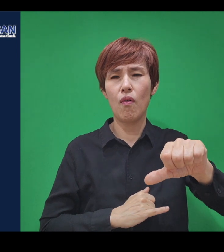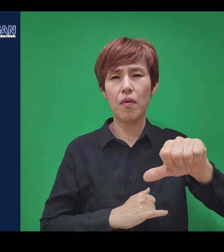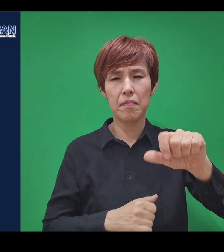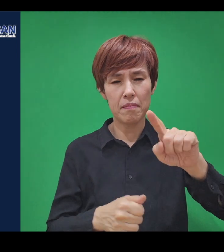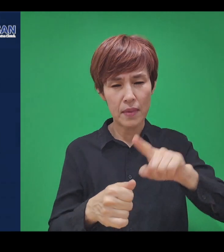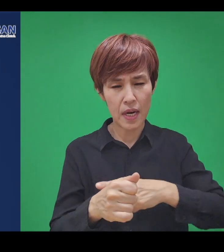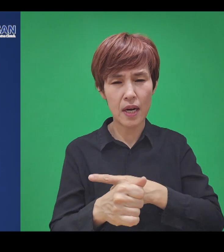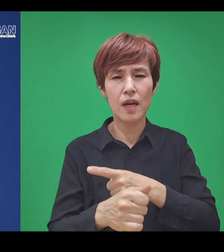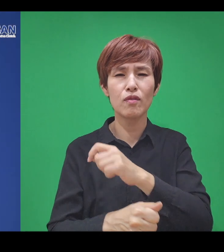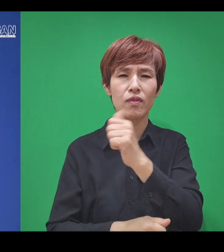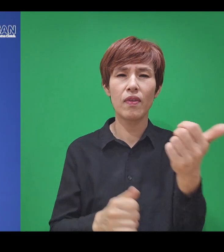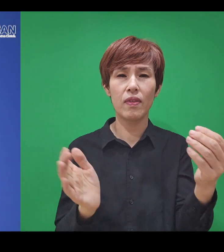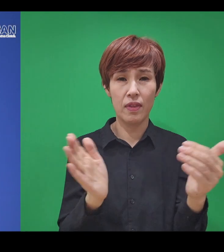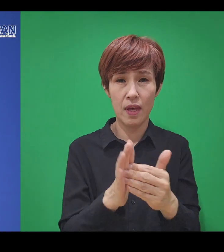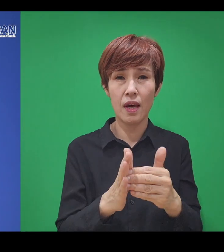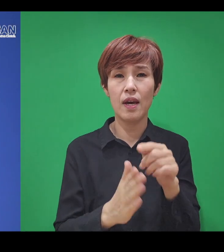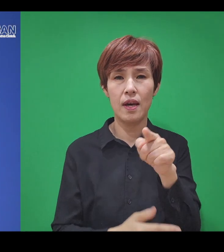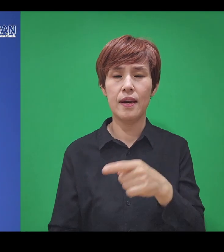하였습니다.